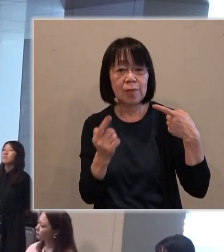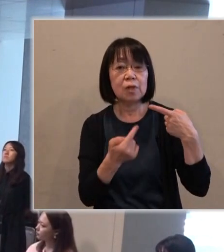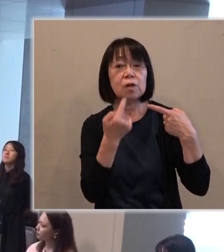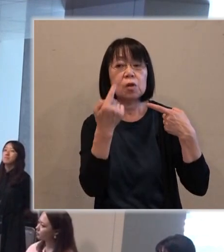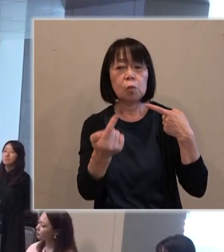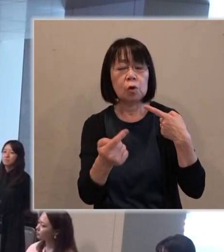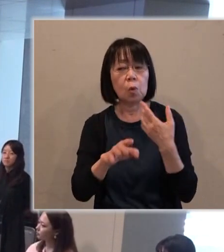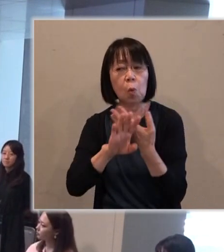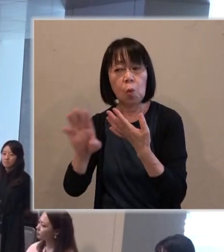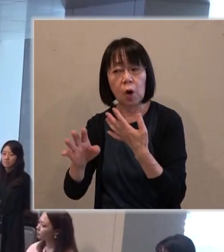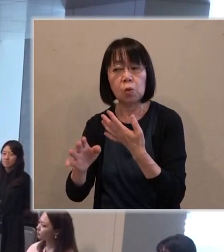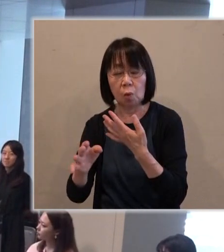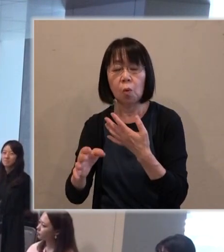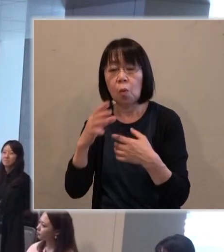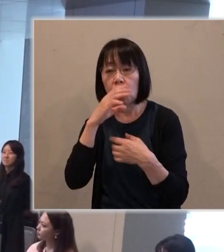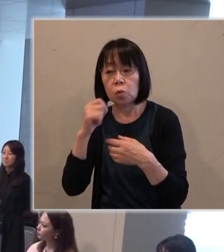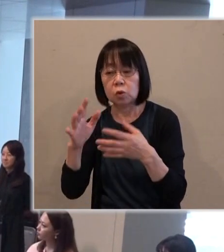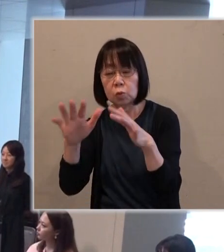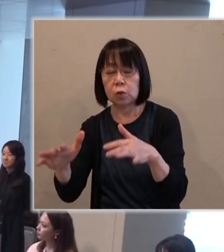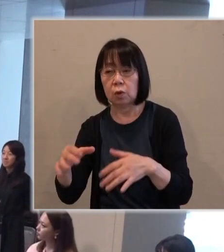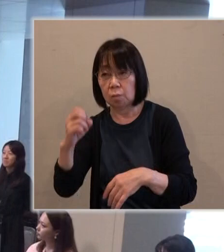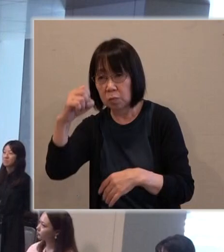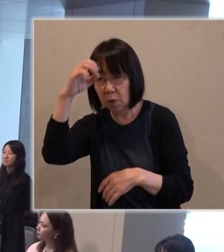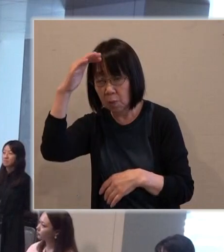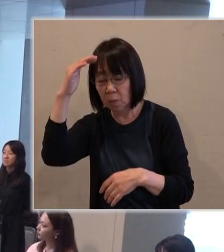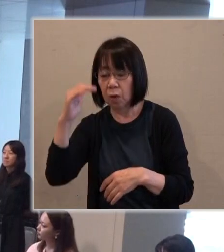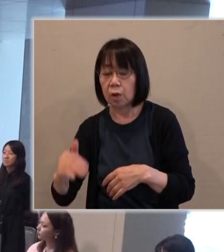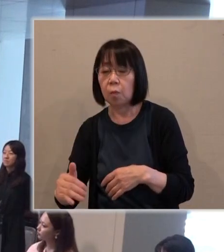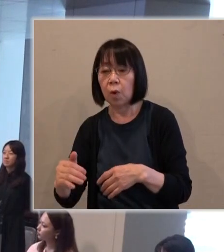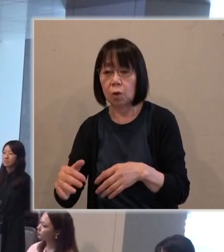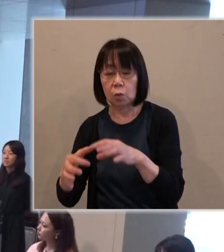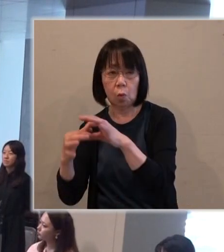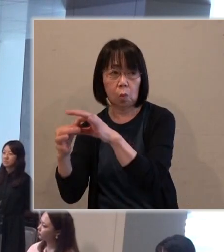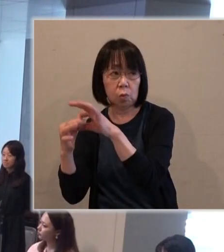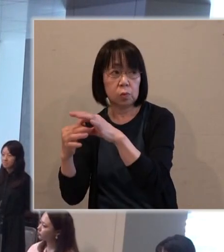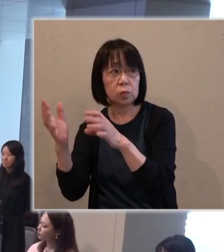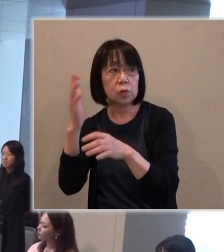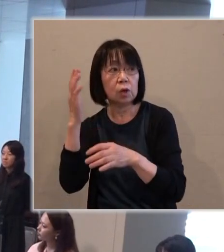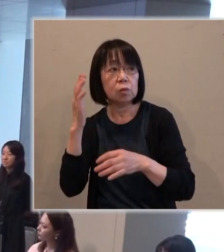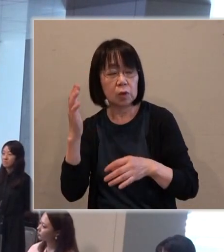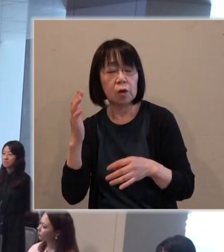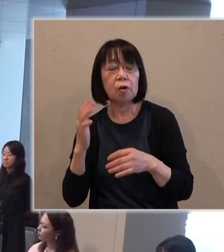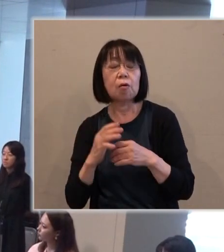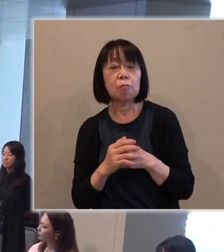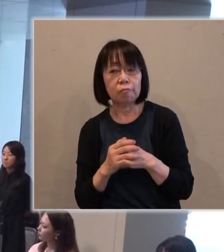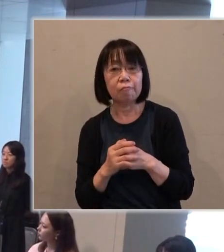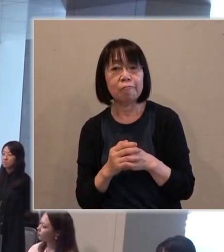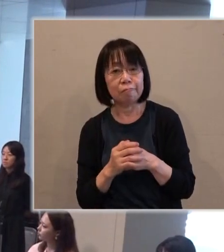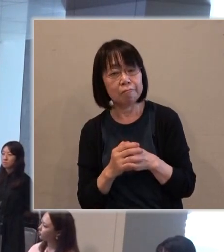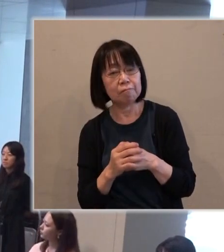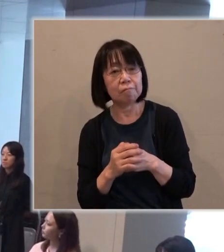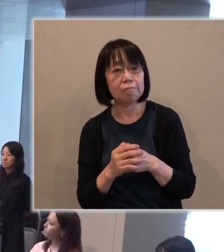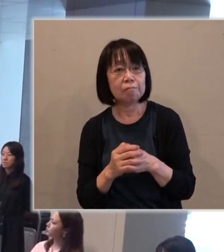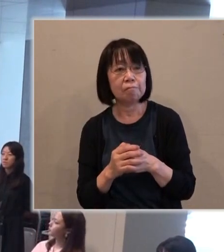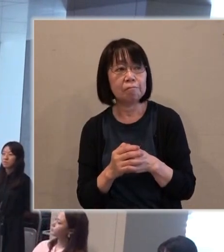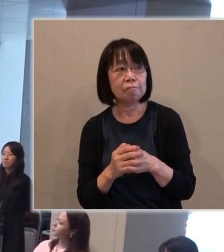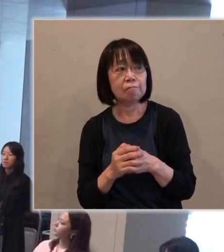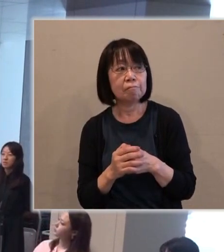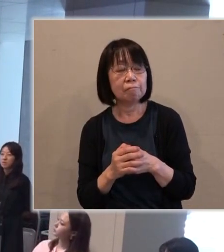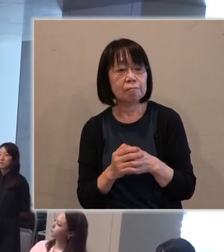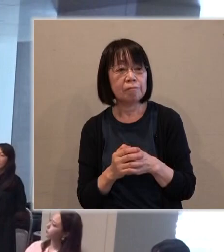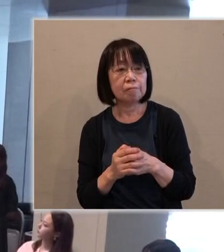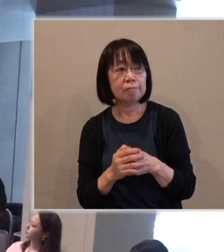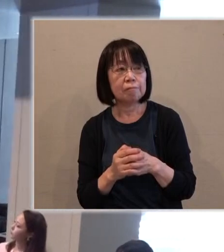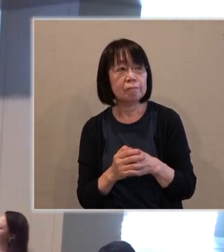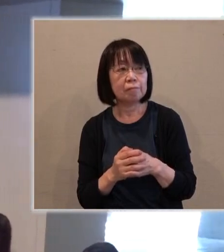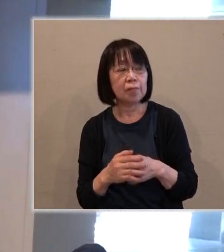わらなくて分断しちゃうんじゃないかみたいな話があったと思うんですけど、これ別に無理にポジティブにしなくてもいいので、肌感覚としてそのあたりについて3人がどう思うか聞いてみたいんですけ